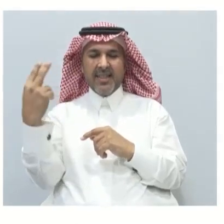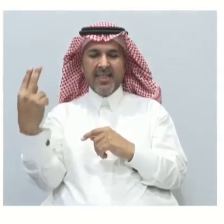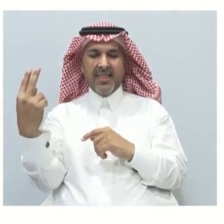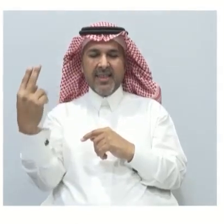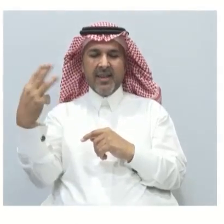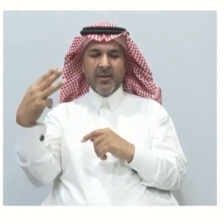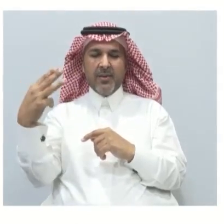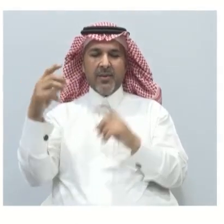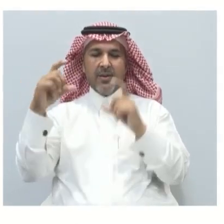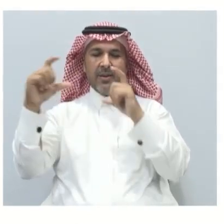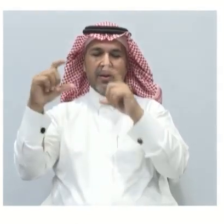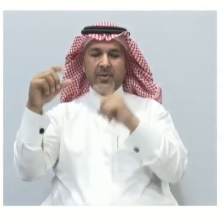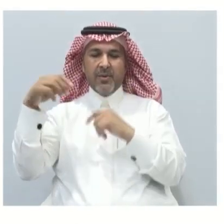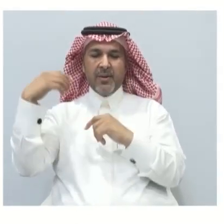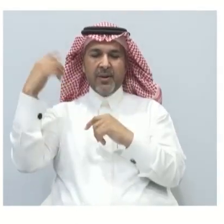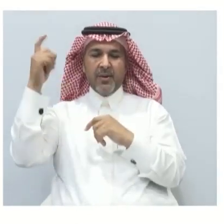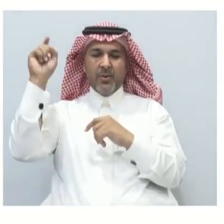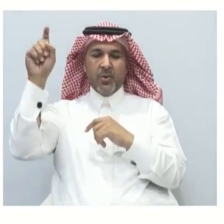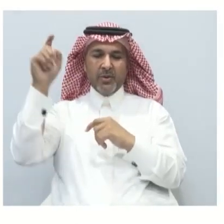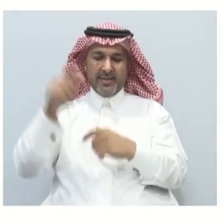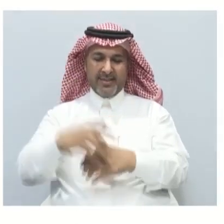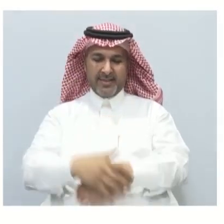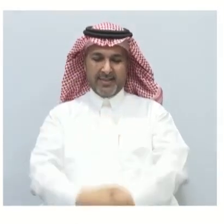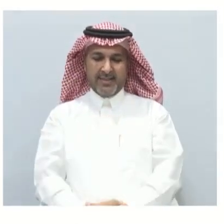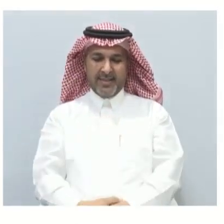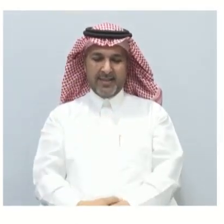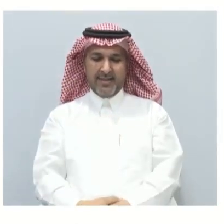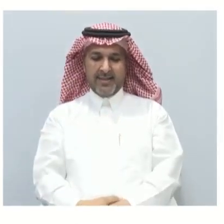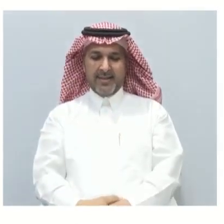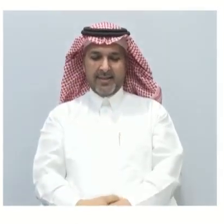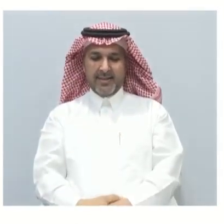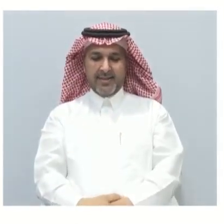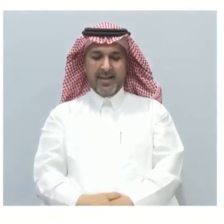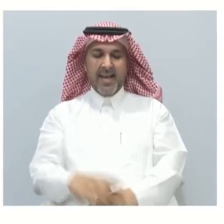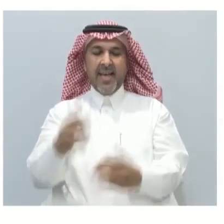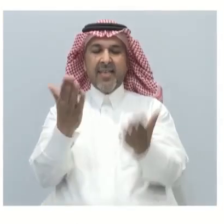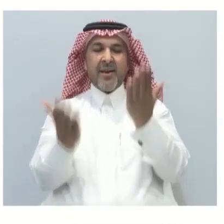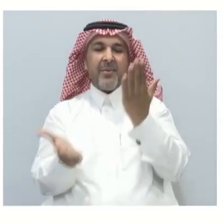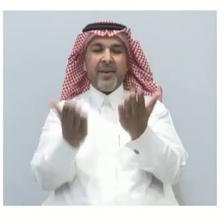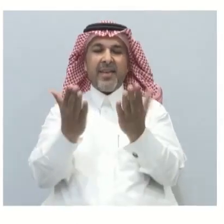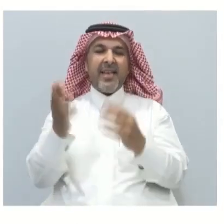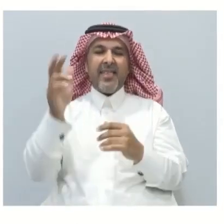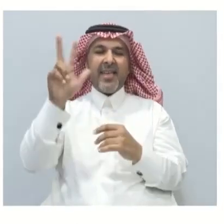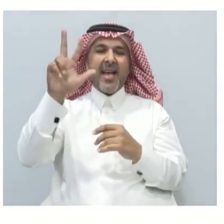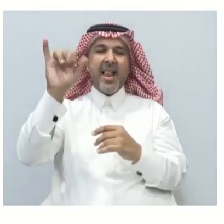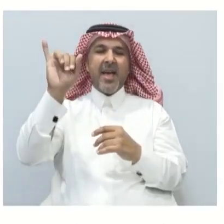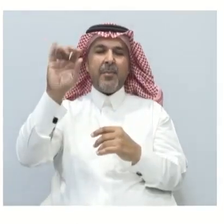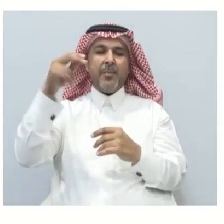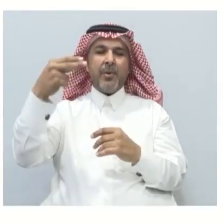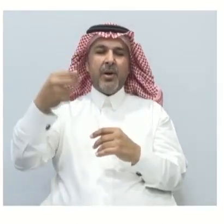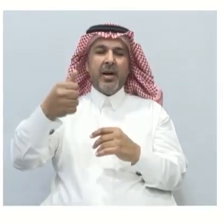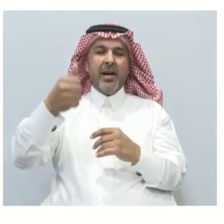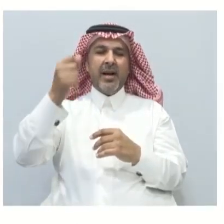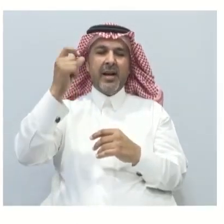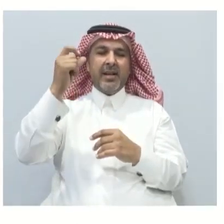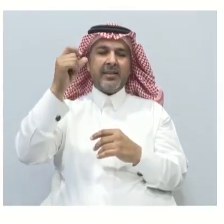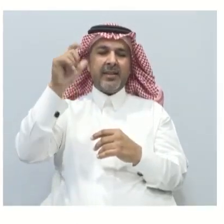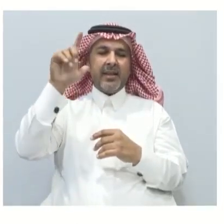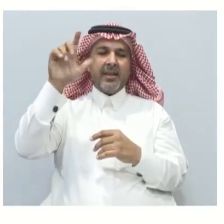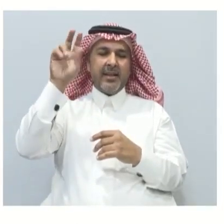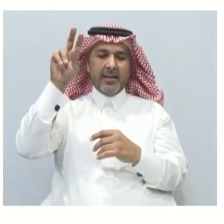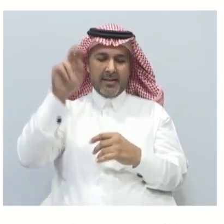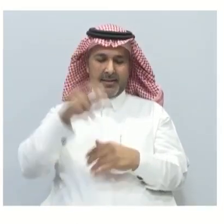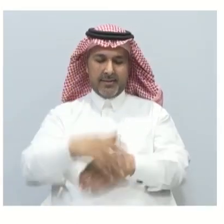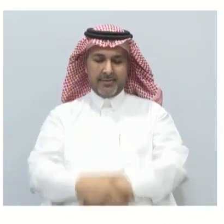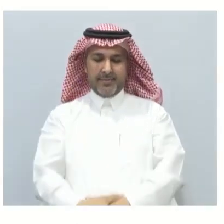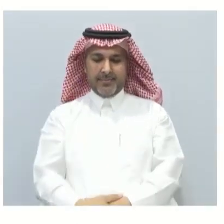1.32 الكل اس اكس بهذا الشكل اذا هذه هي الداله الاسيه المطلوبه عرفت انا